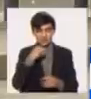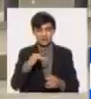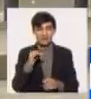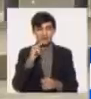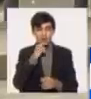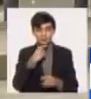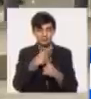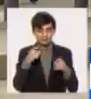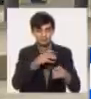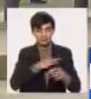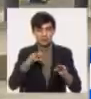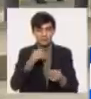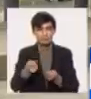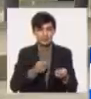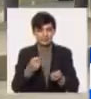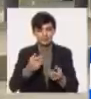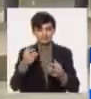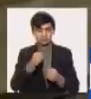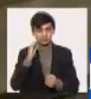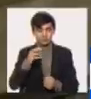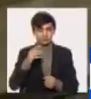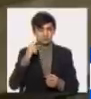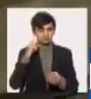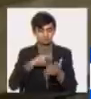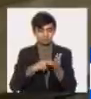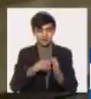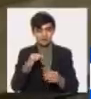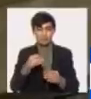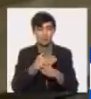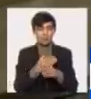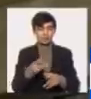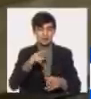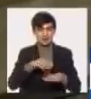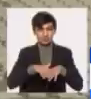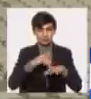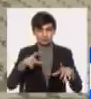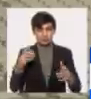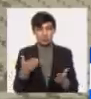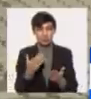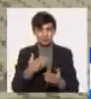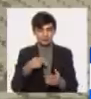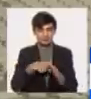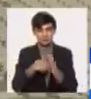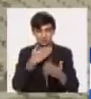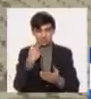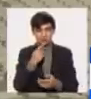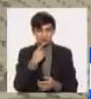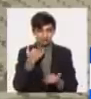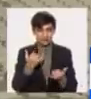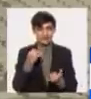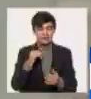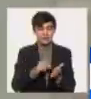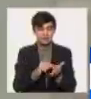что правительство будет предпринимать более кардинальные меры, чтобы помочь гражданам пережить этот нелегкий период. Ведь многие